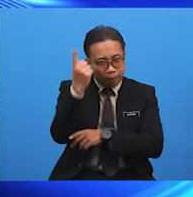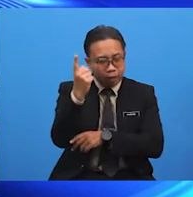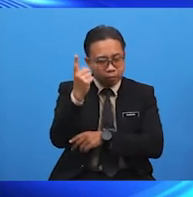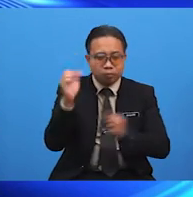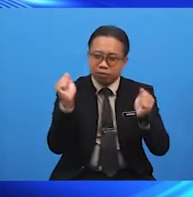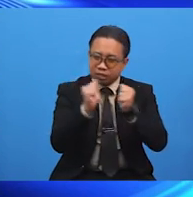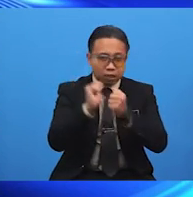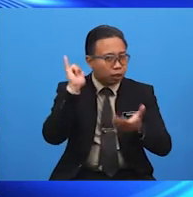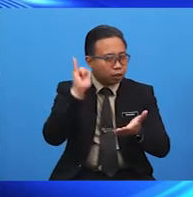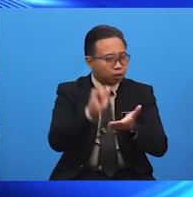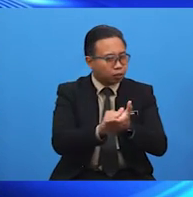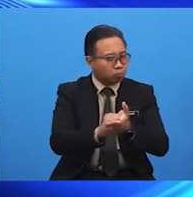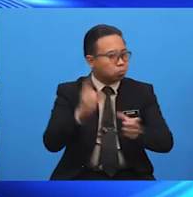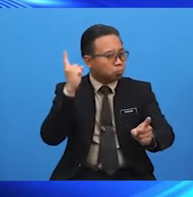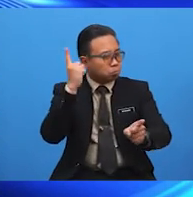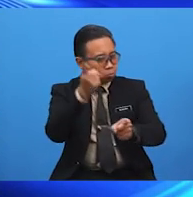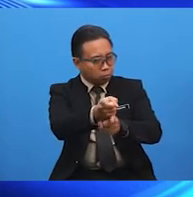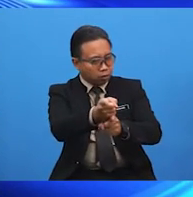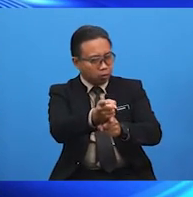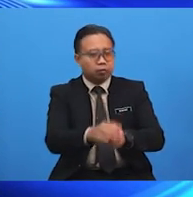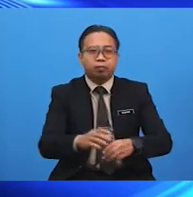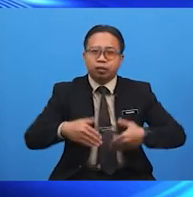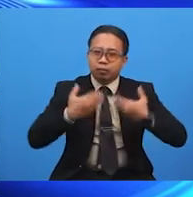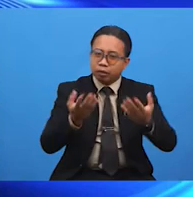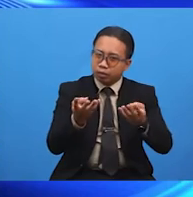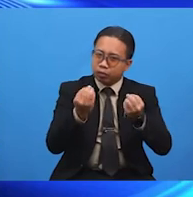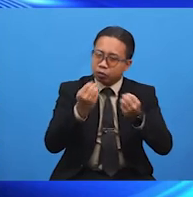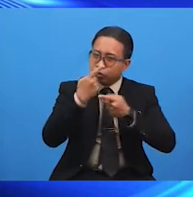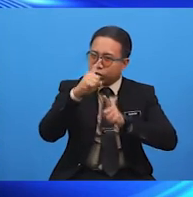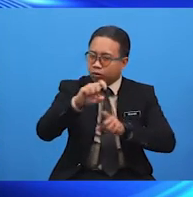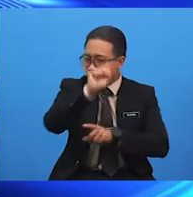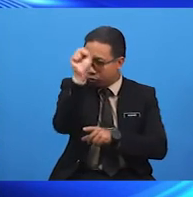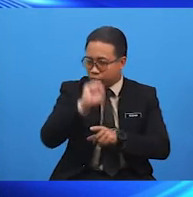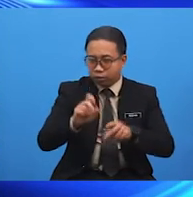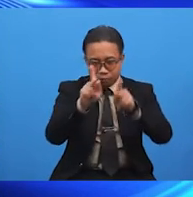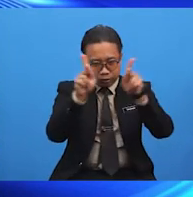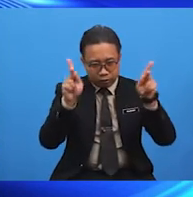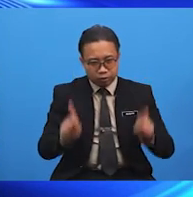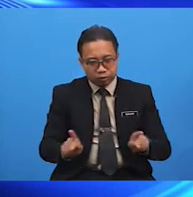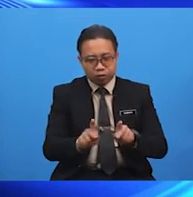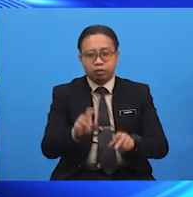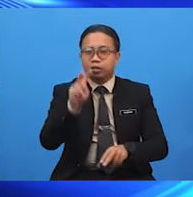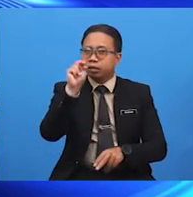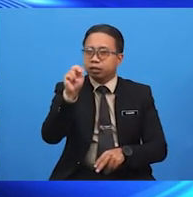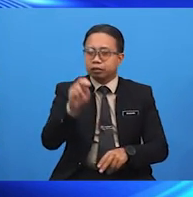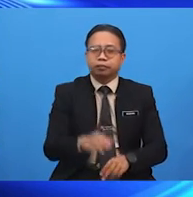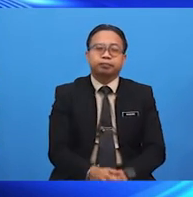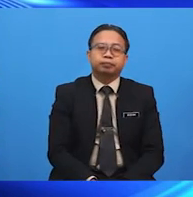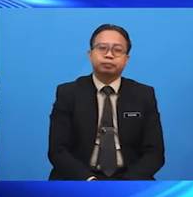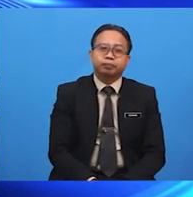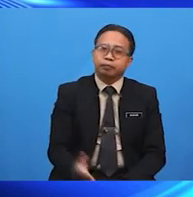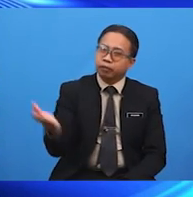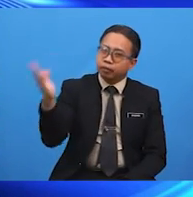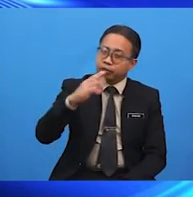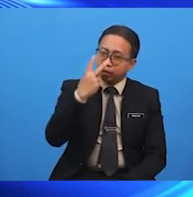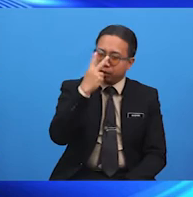juga menguasai dengan tepat sekali, khususnya apabila nak menjawab soalan peperiksaan nanti. Ya, betul tu Cikgu Dons. Tanpa berlenggah lagi, mari